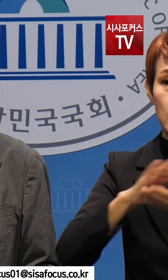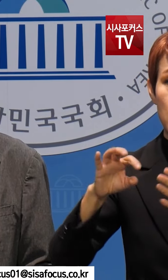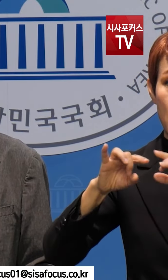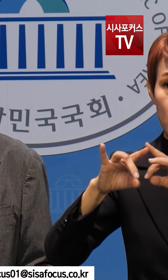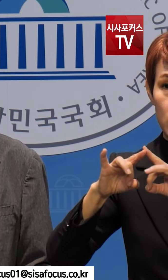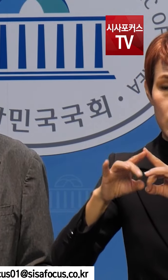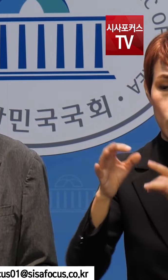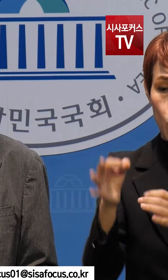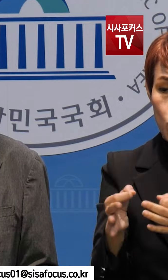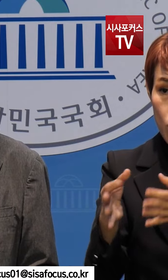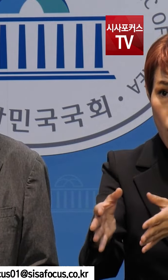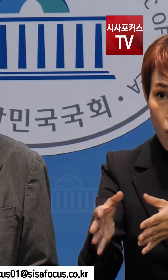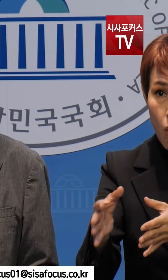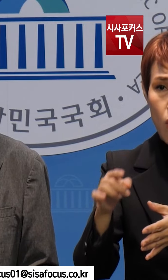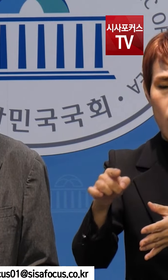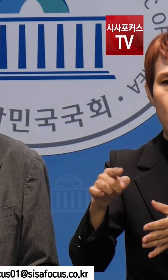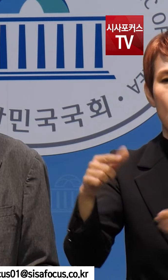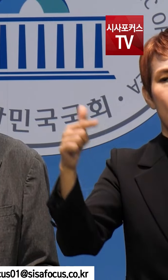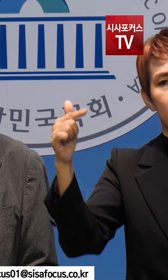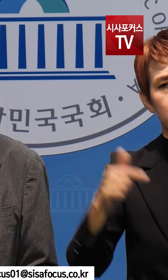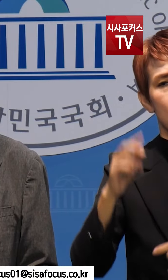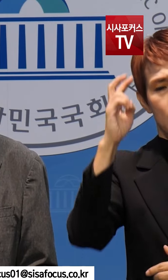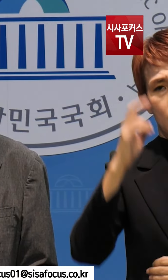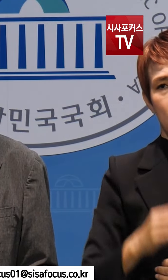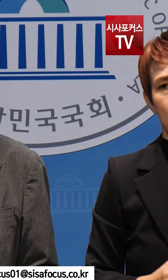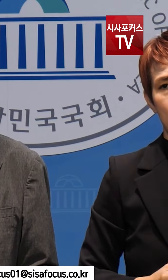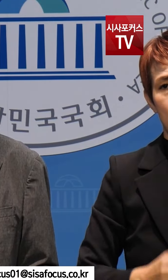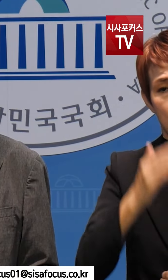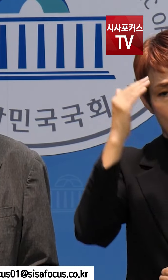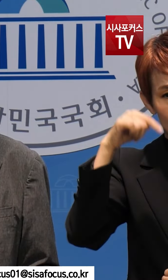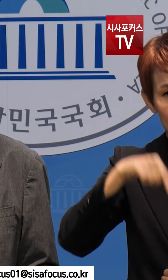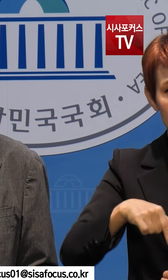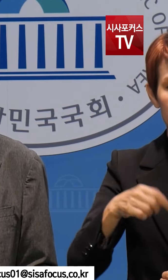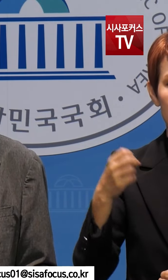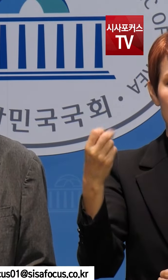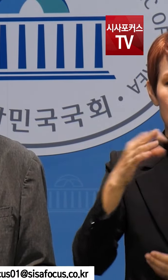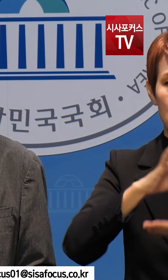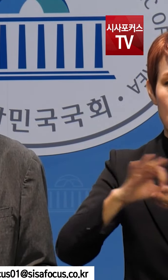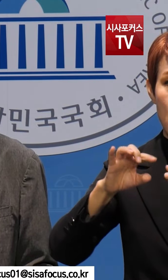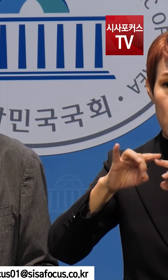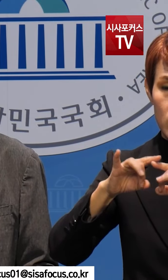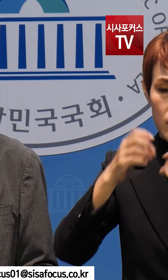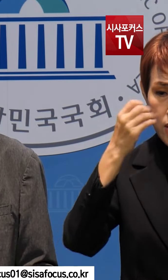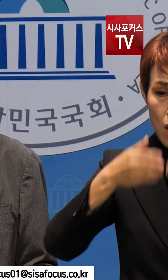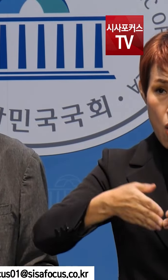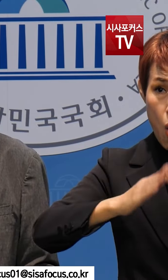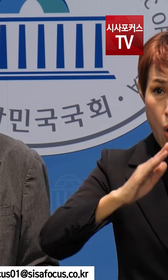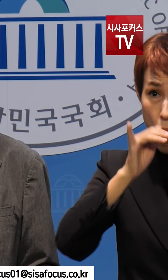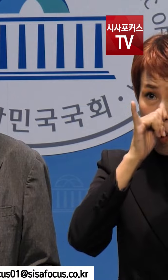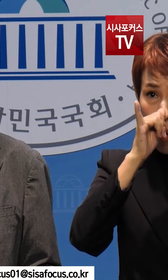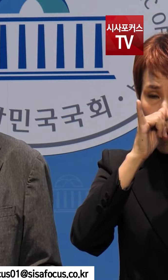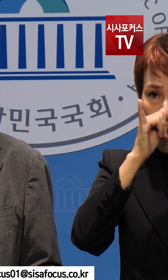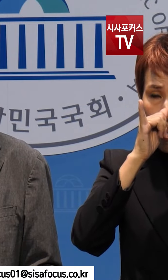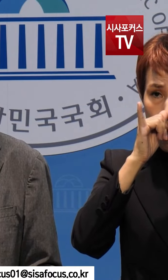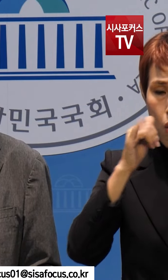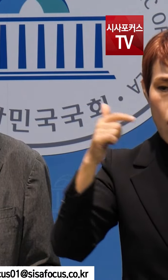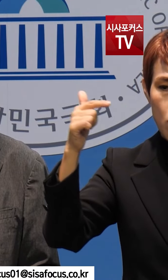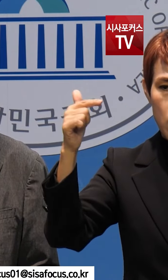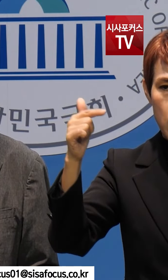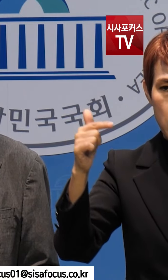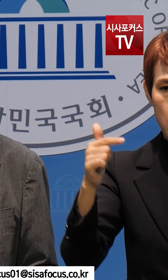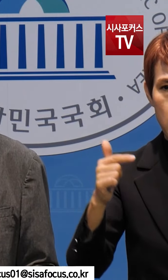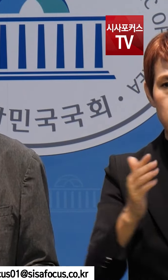비용 증가로 위축될 것입니다 현재 한국의 신재생에너지 설비 신규 설치는 매년 줄어들고 있는